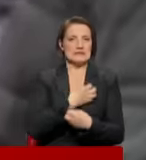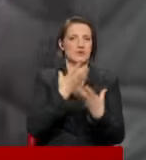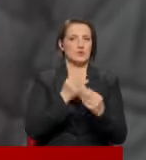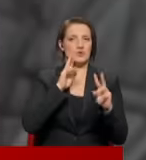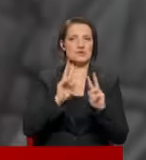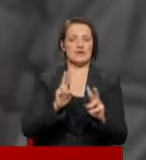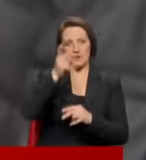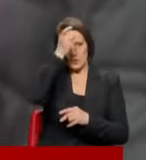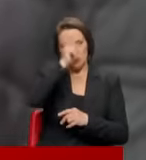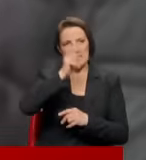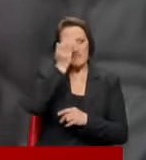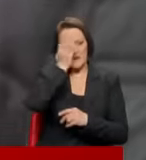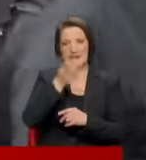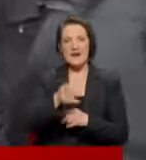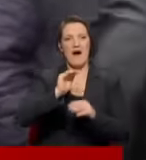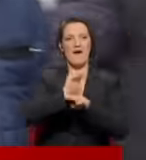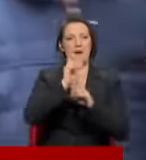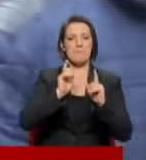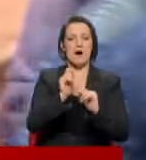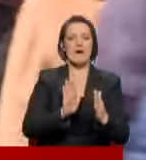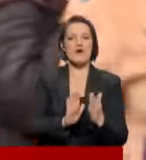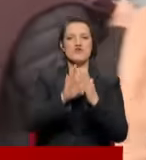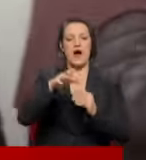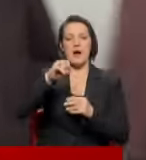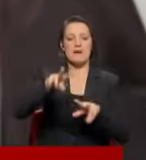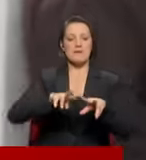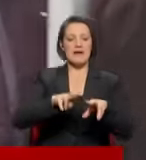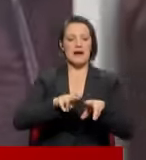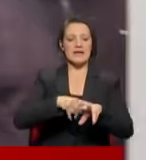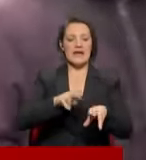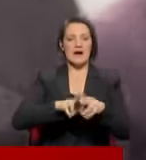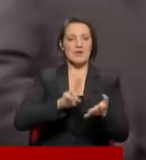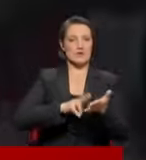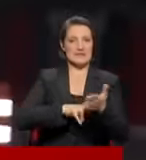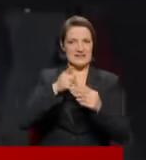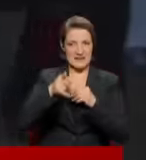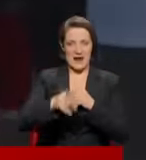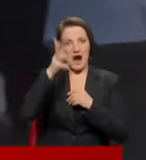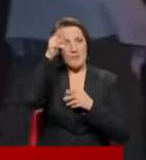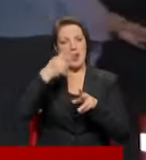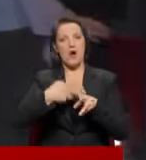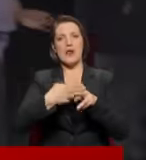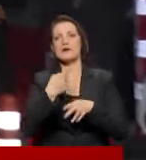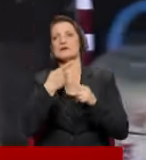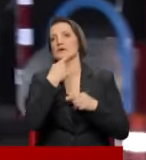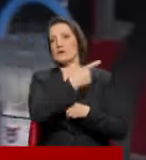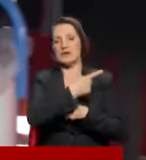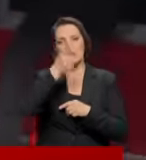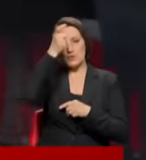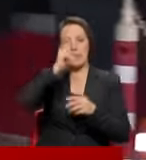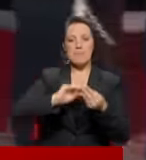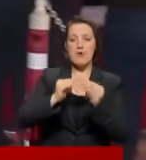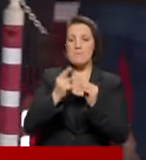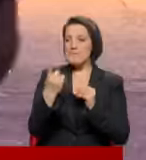gösterir. Türkiye'deki yoksulluk ve hayat pahalılığına karşı AK Parti MKYK üyesi Hasan Sert Amerika'ya örnek gösterdi. Türkiye'de